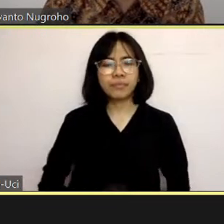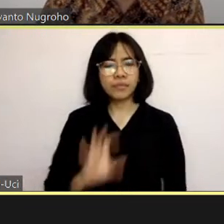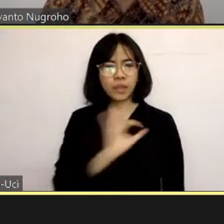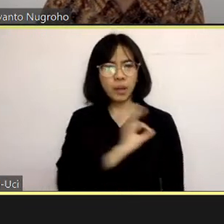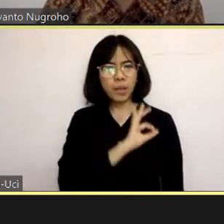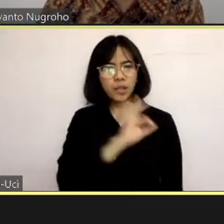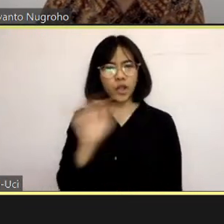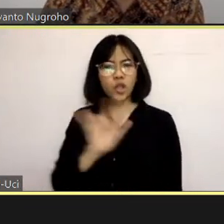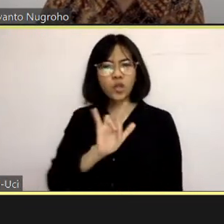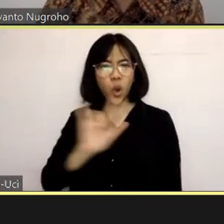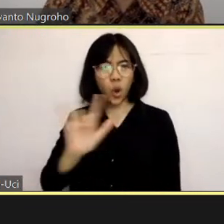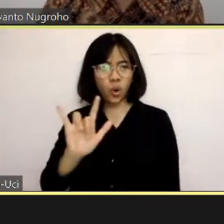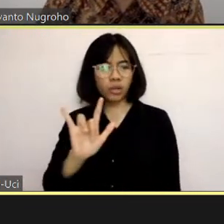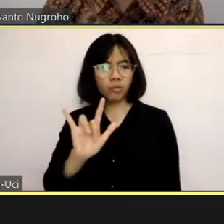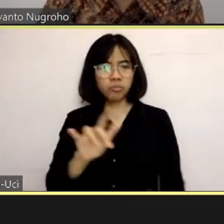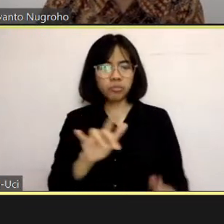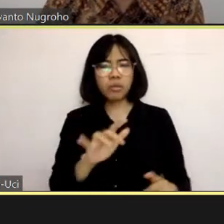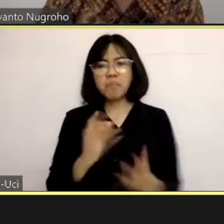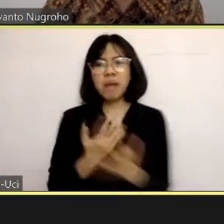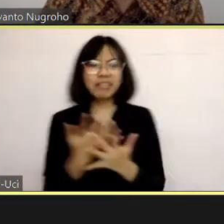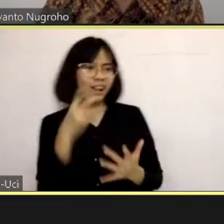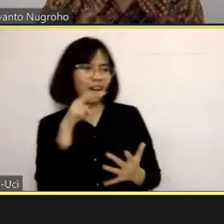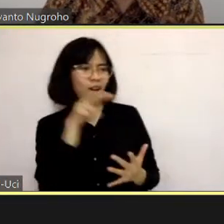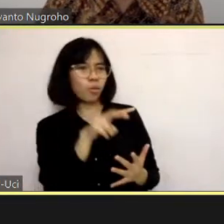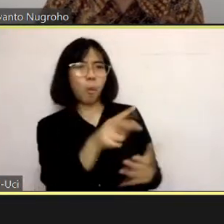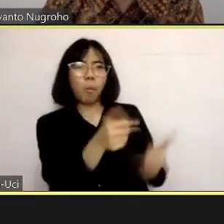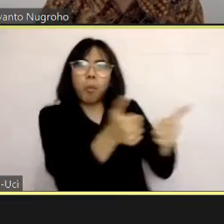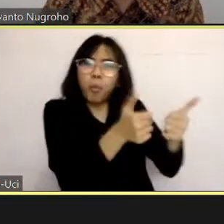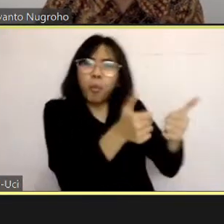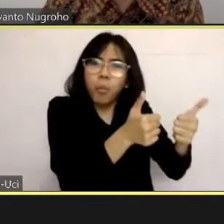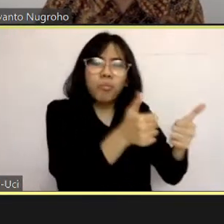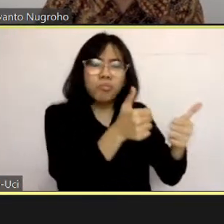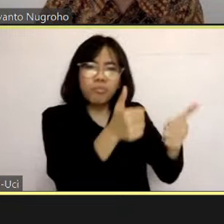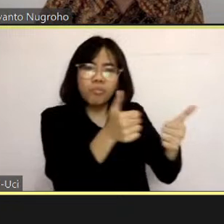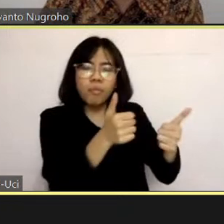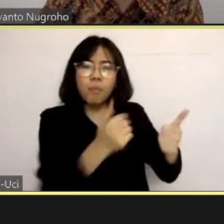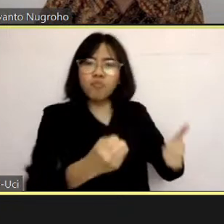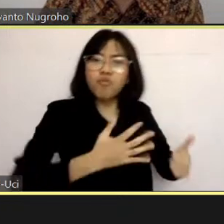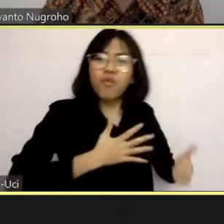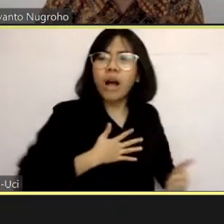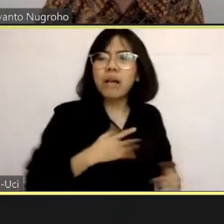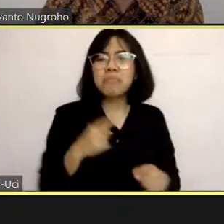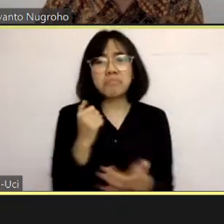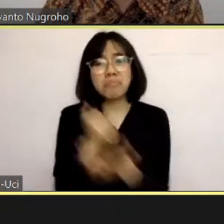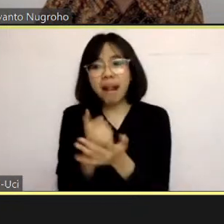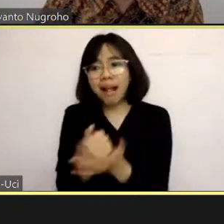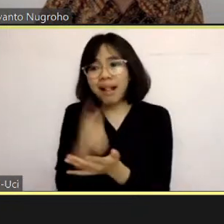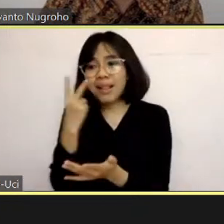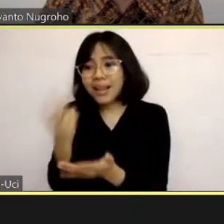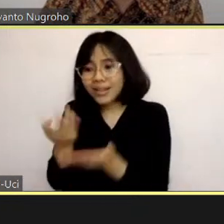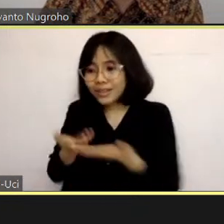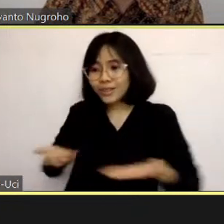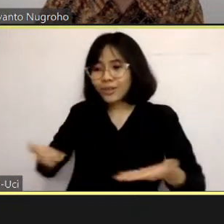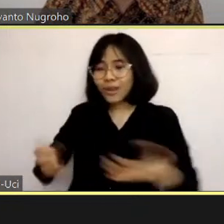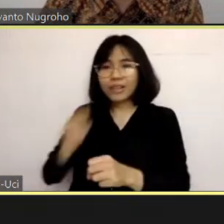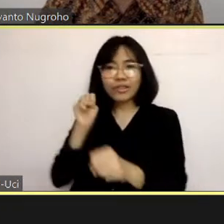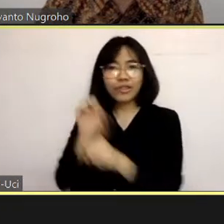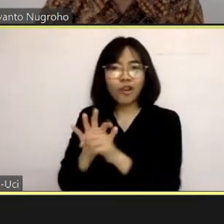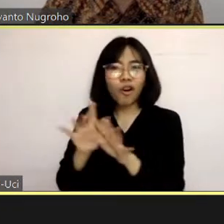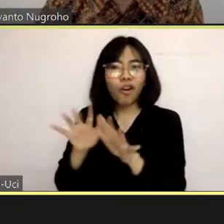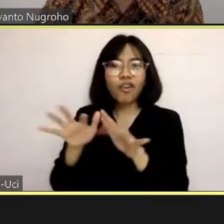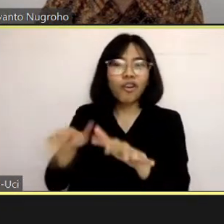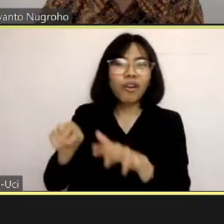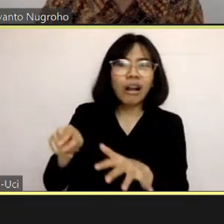tinggi, meskipun respons terhadap COVID-19 tidak begitu efektif dan ada indikasi kemunduran